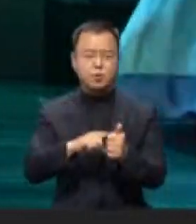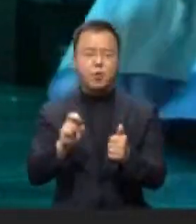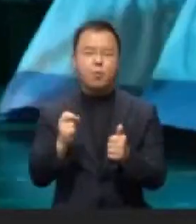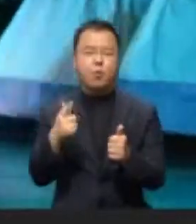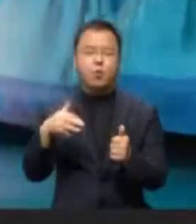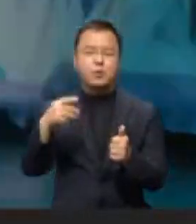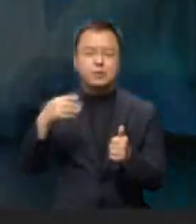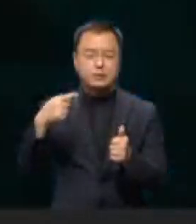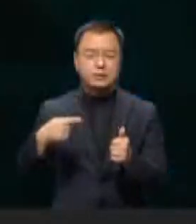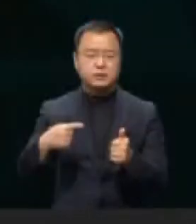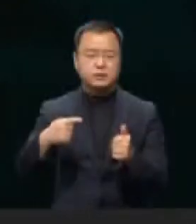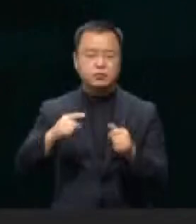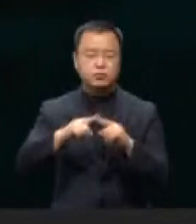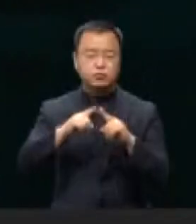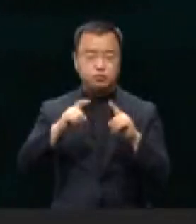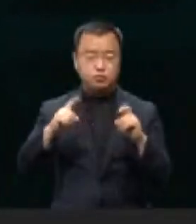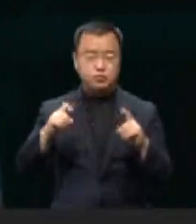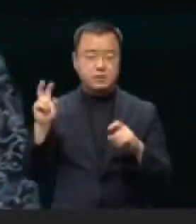하는데요.